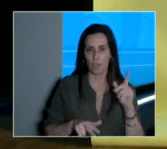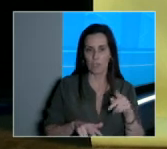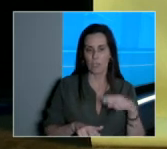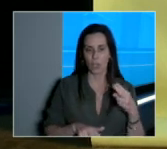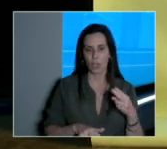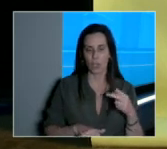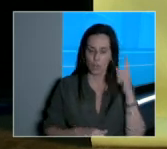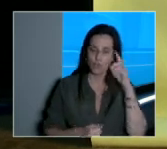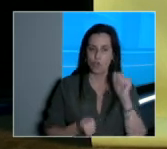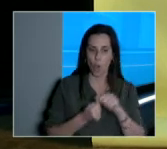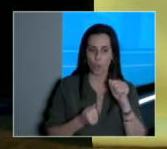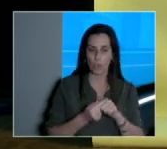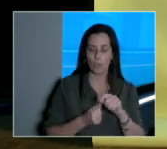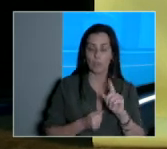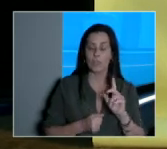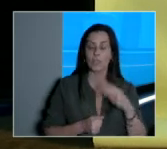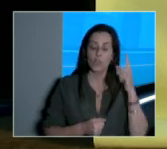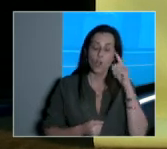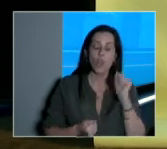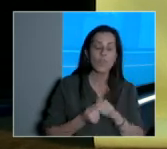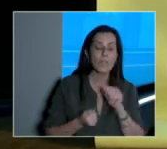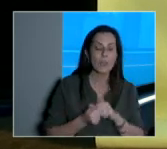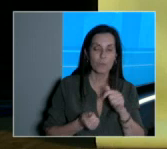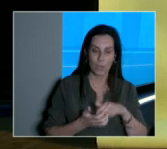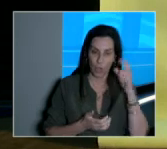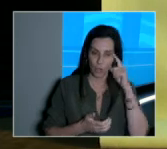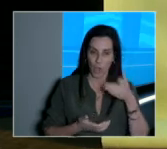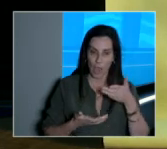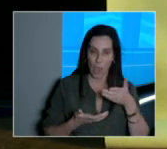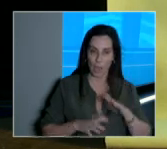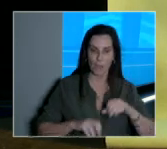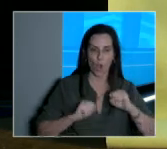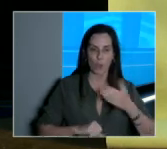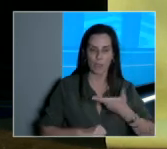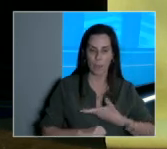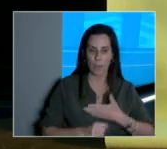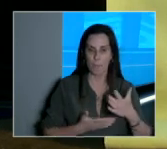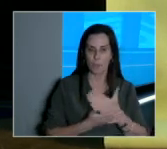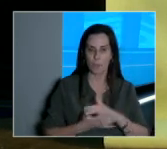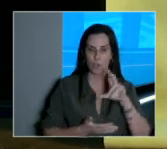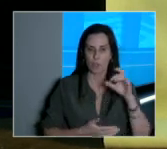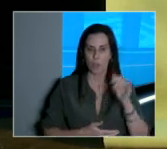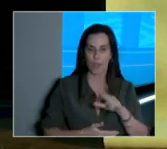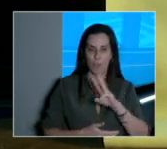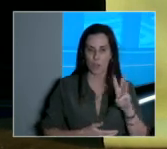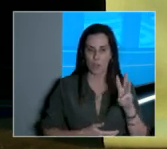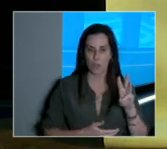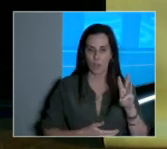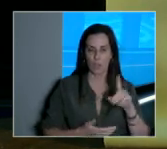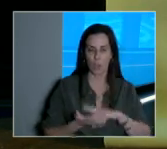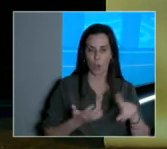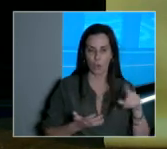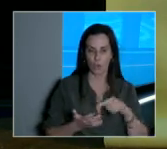להיות שוטה, זה ציטוט מדויק, צריך להיות שוטה כדי לחשוב שהבן של שרון קיבל משכורת של 30,000 שקל